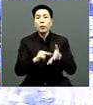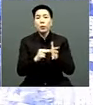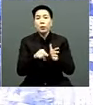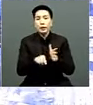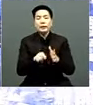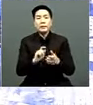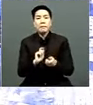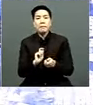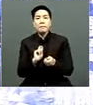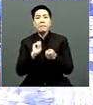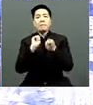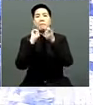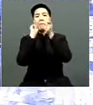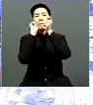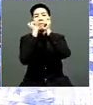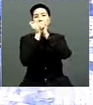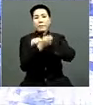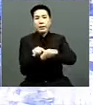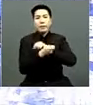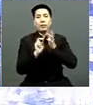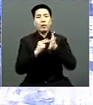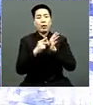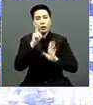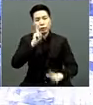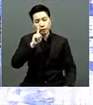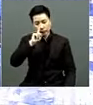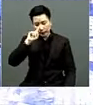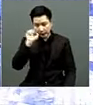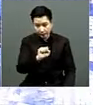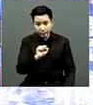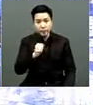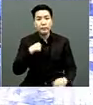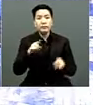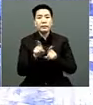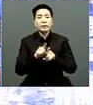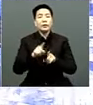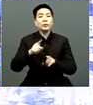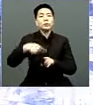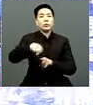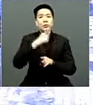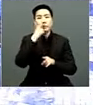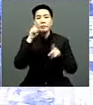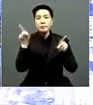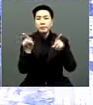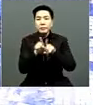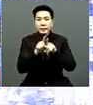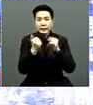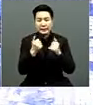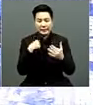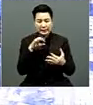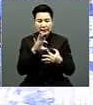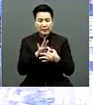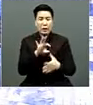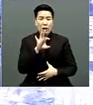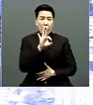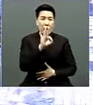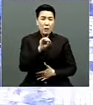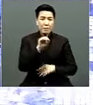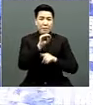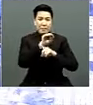เปลี่ยนแปลงนะครับที่ต้องไม่กระพริบตาแล้วก็ต้องขอความร่วมมือของท่านเช่นเดียวกันครับกับ 90% ถึง 100%